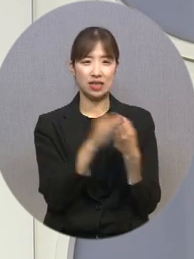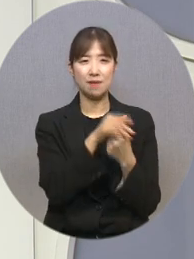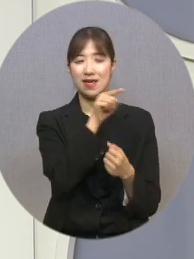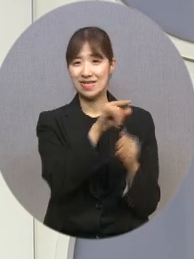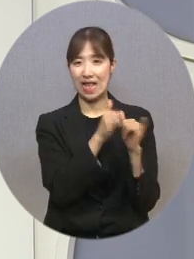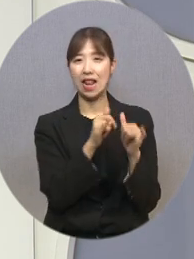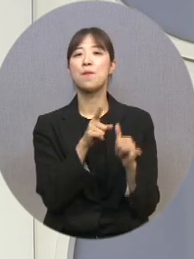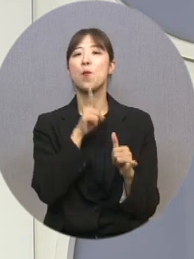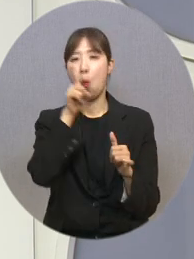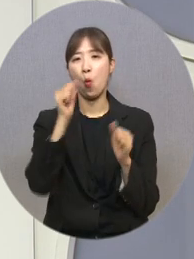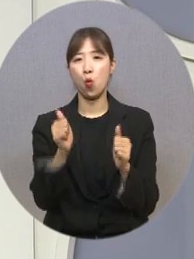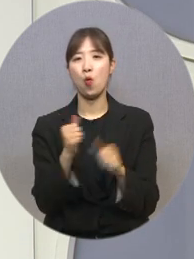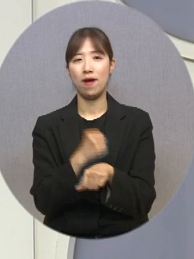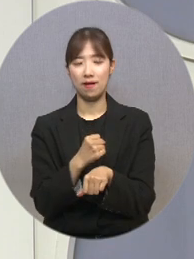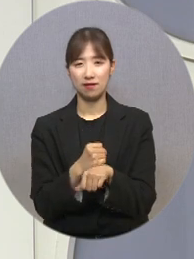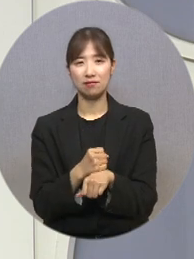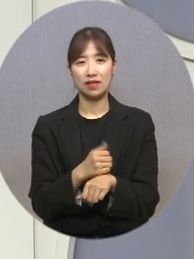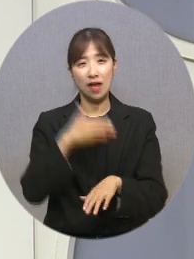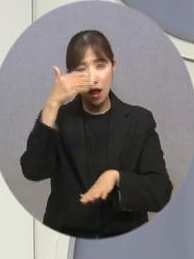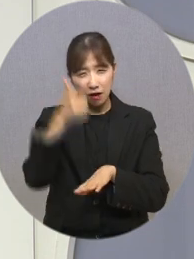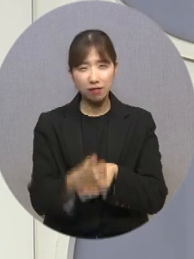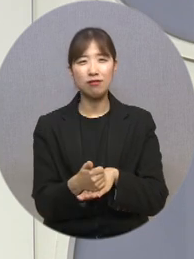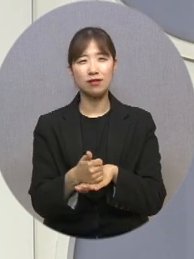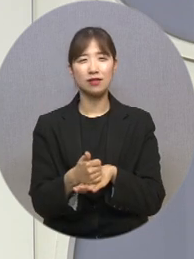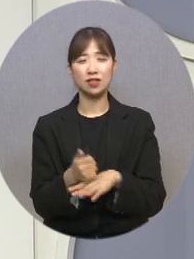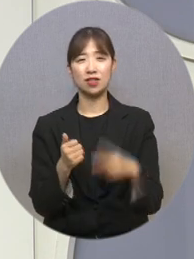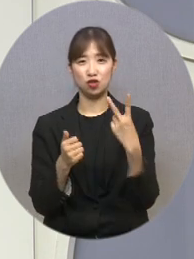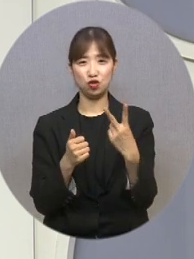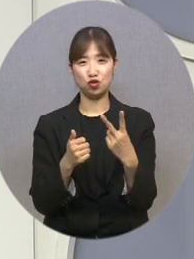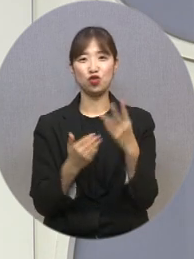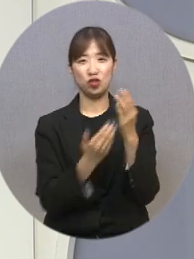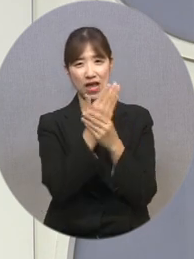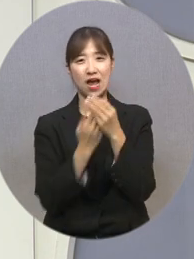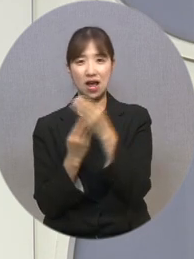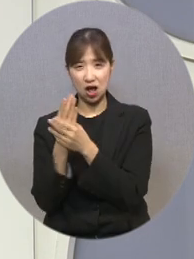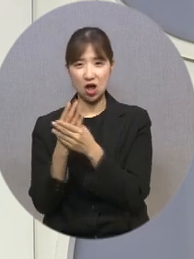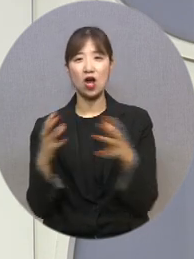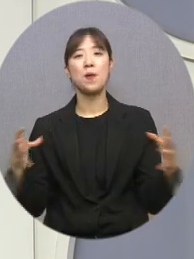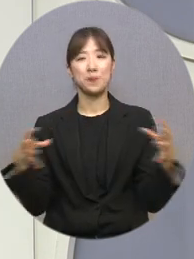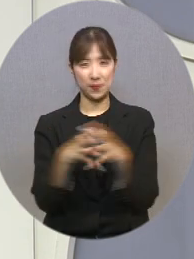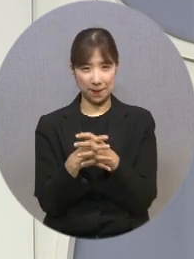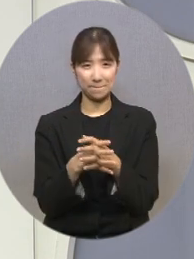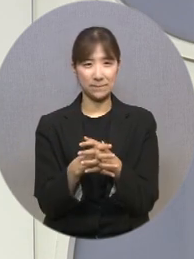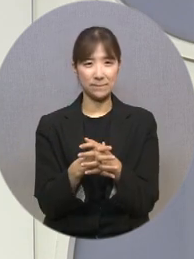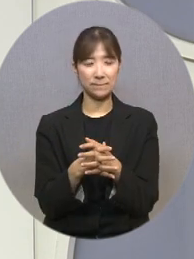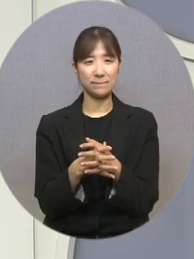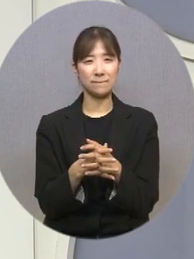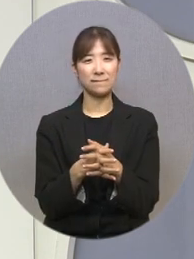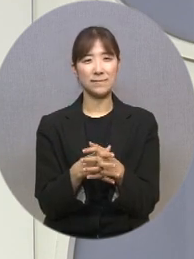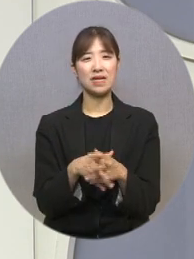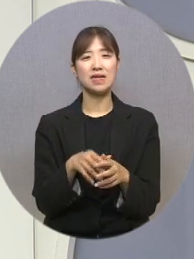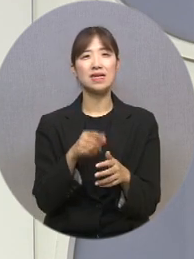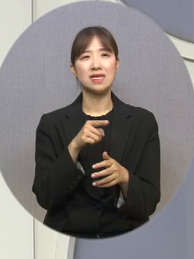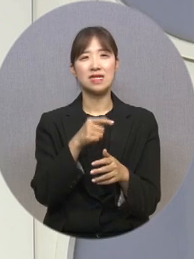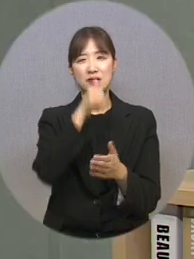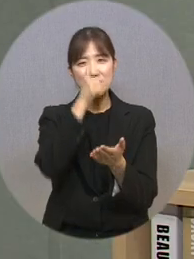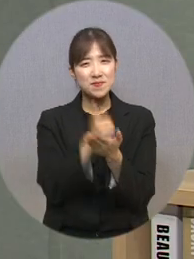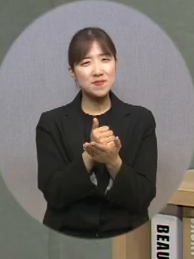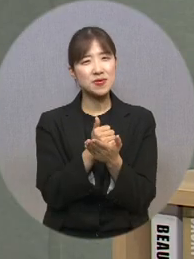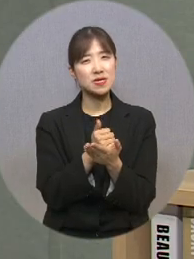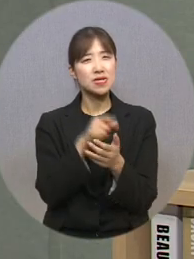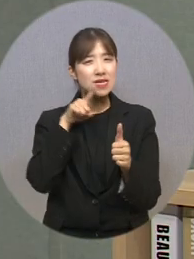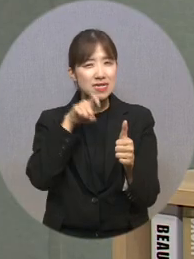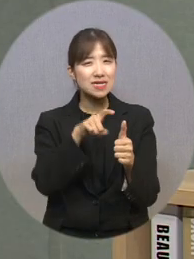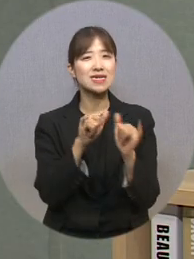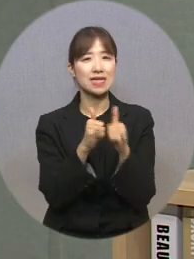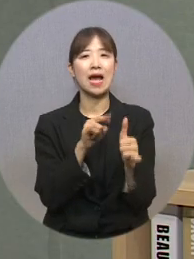하라고 그랬습니다. 그래서 고소를 했더니 이제 해가지고 두 사건을 병합을 해서 이제 창고인에서 이제 피의자로 신분이 바뀌니까